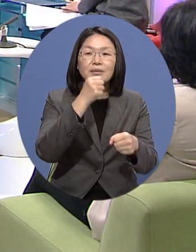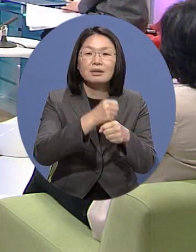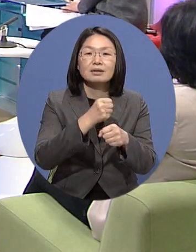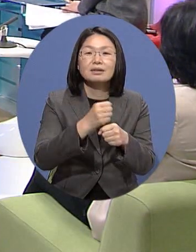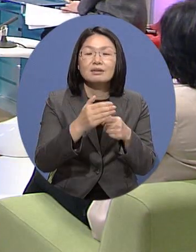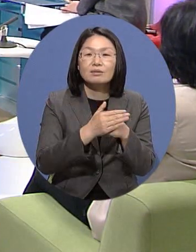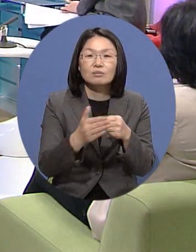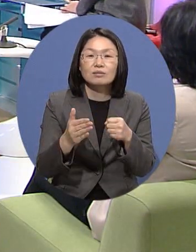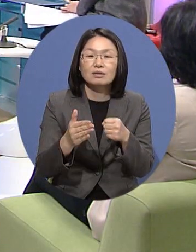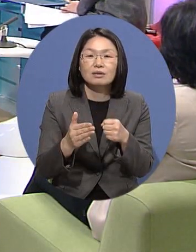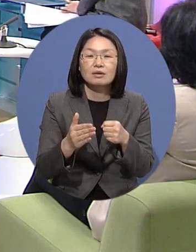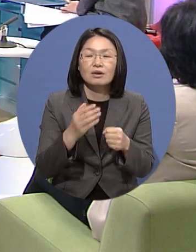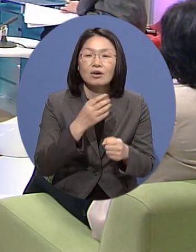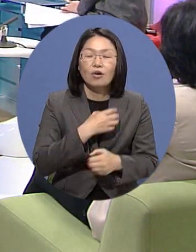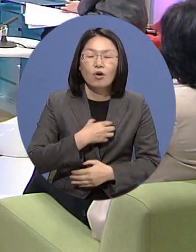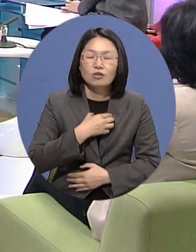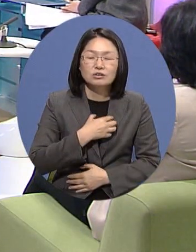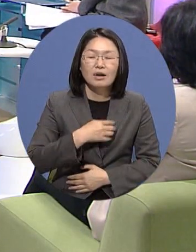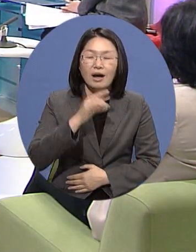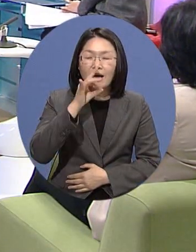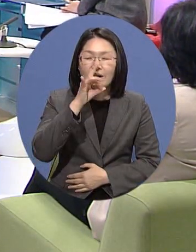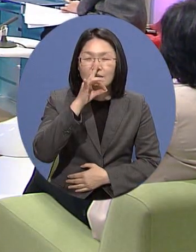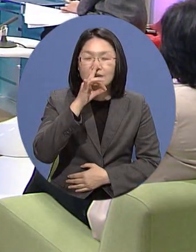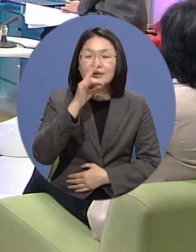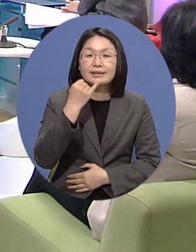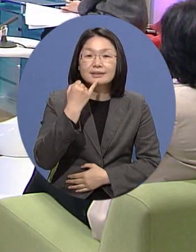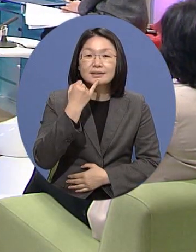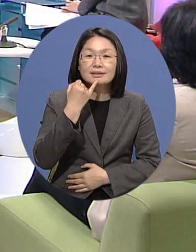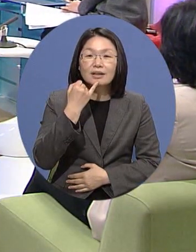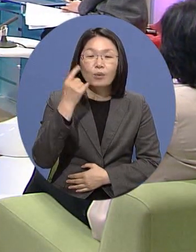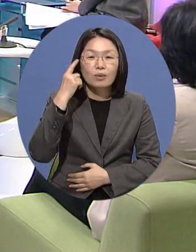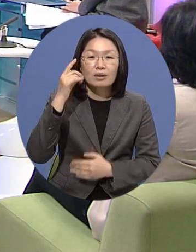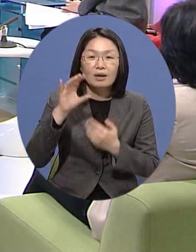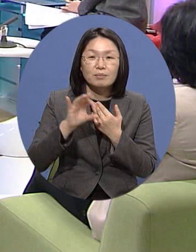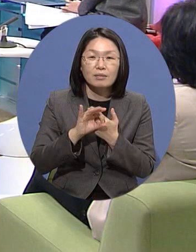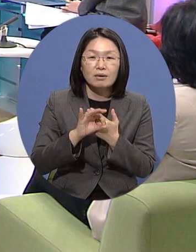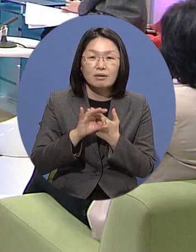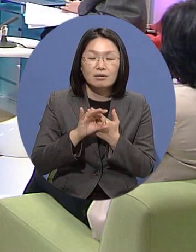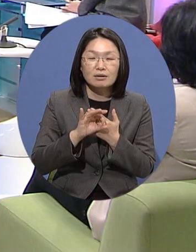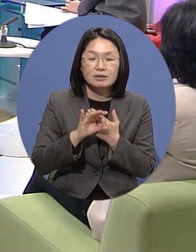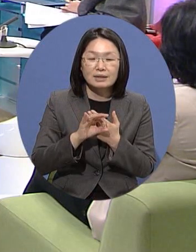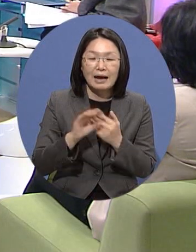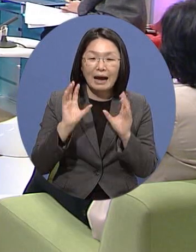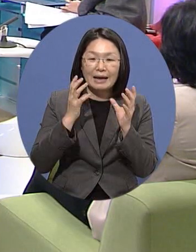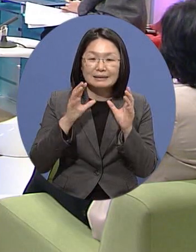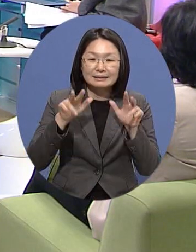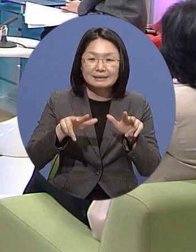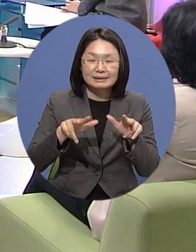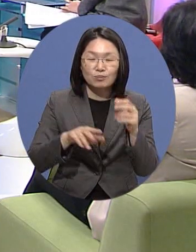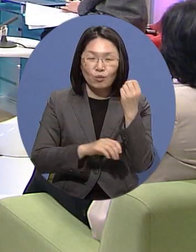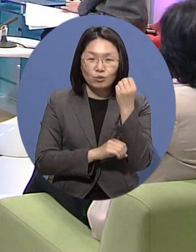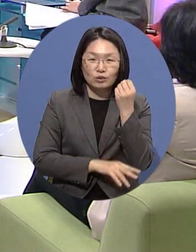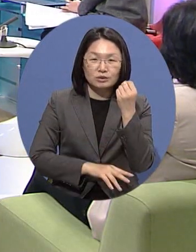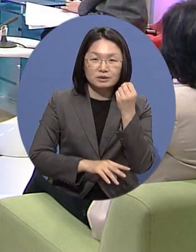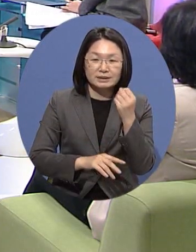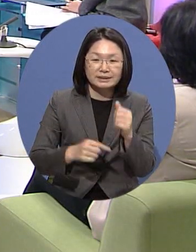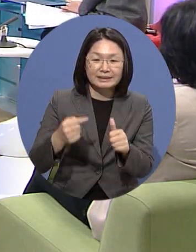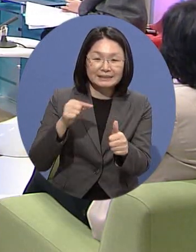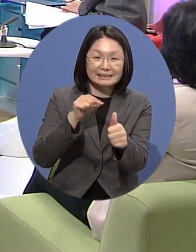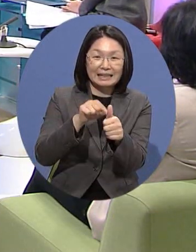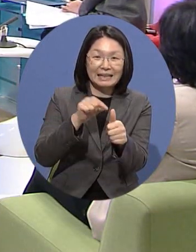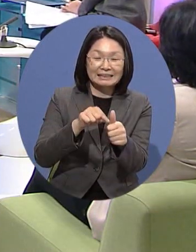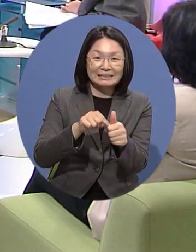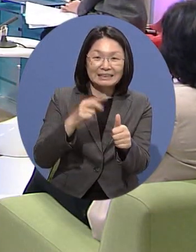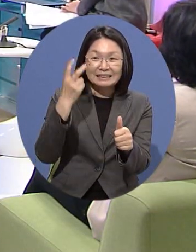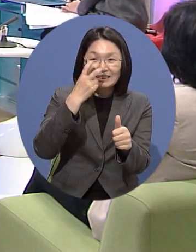돼요. 그리고 걱정 정말 안 하셔도 될 게 아이는 지금 이제 본격적으로 자극과 탐색을 추구할 때예요. 할머니는